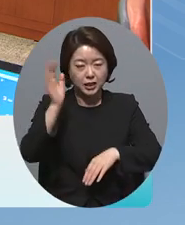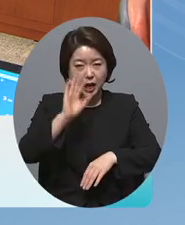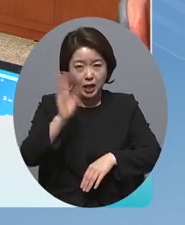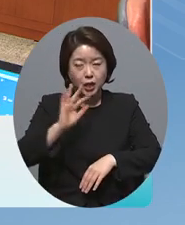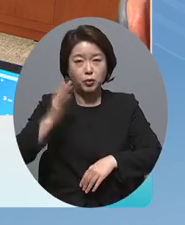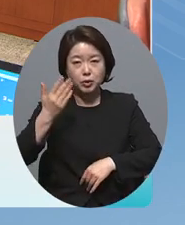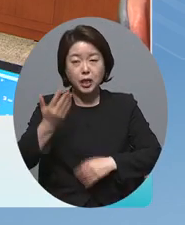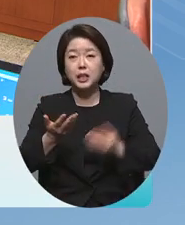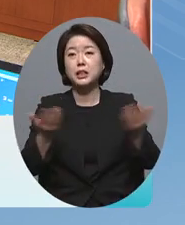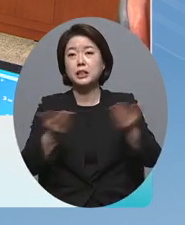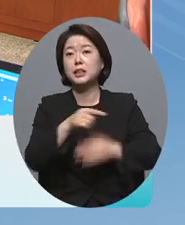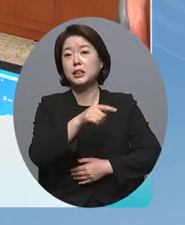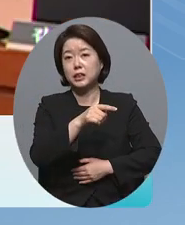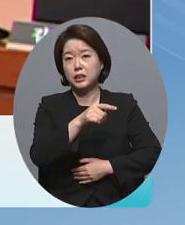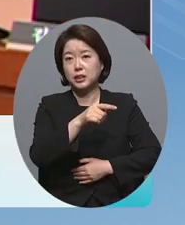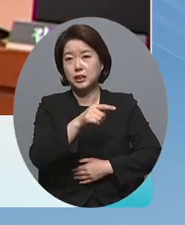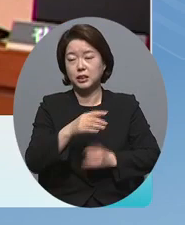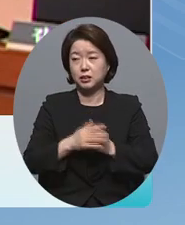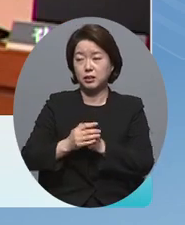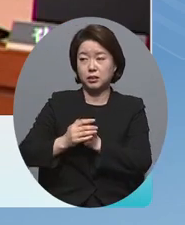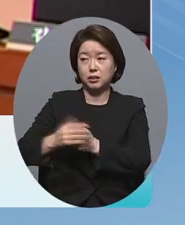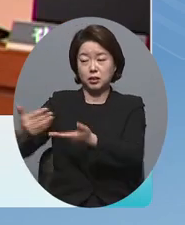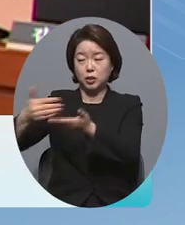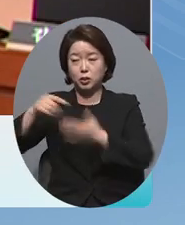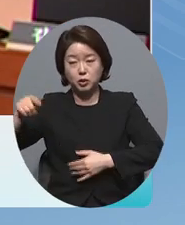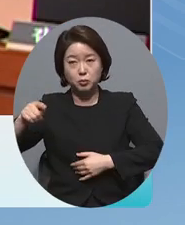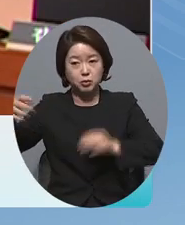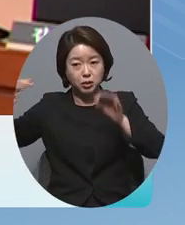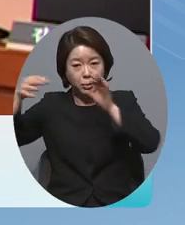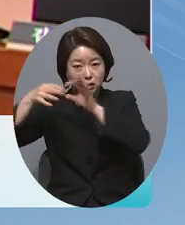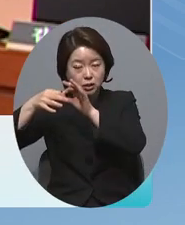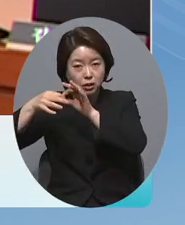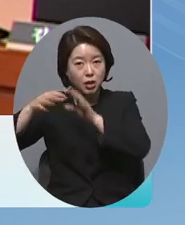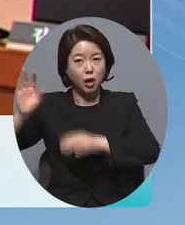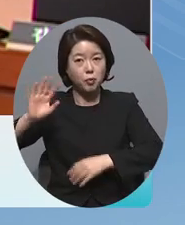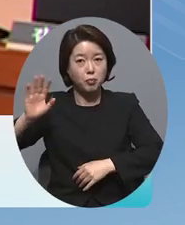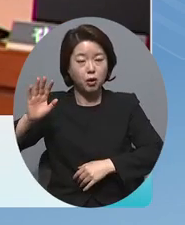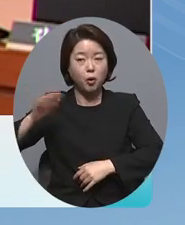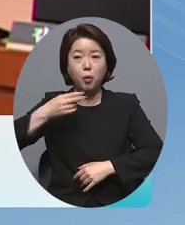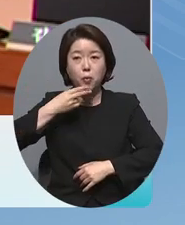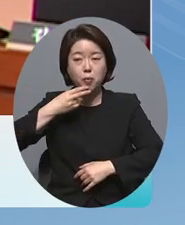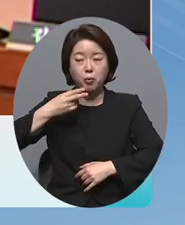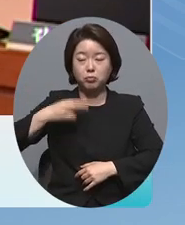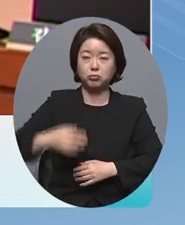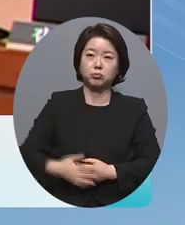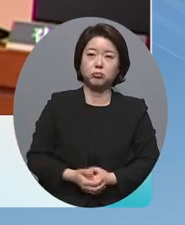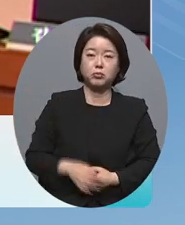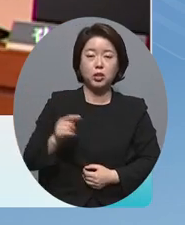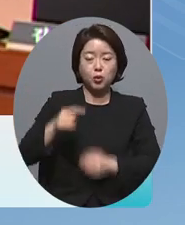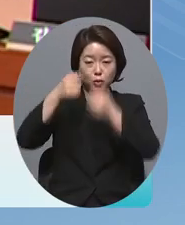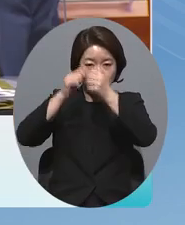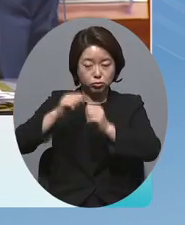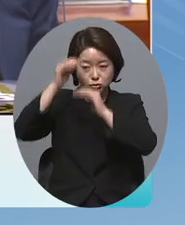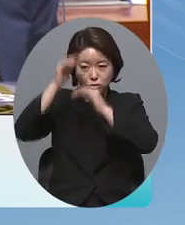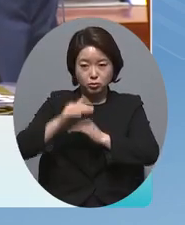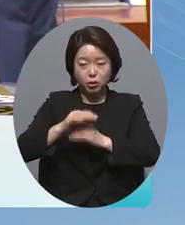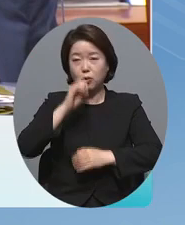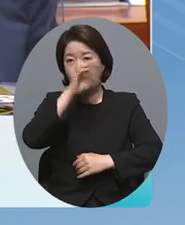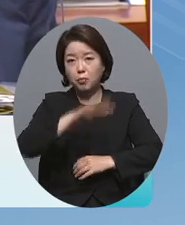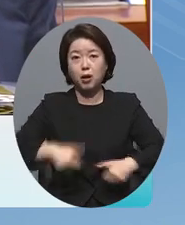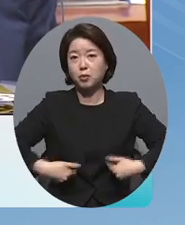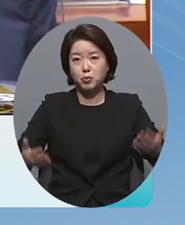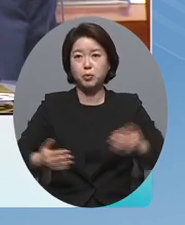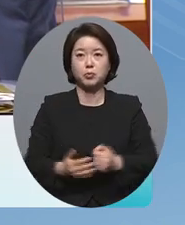하잖아요. 왜냐하면 제보자하고 연락이 안 된다. 뭐 이런 얘기들. 네. 그러면 이런 얘기는 굳이 사실 할 이유가 없거든요. 그다음에